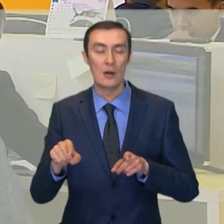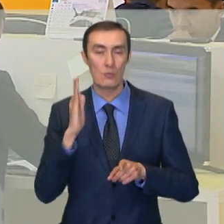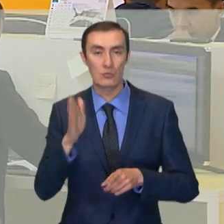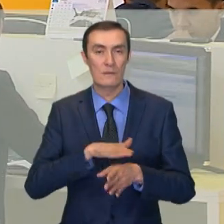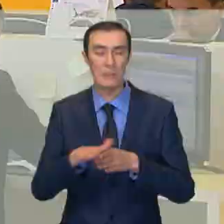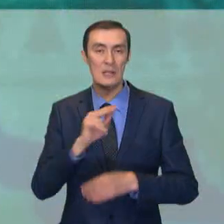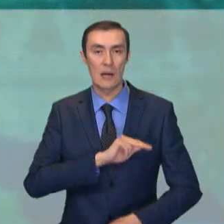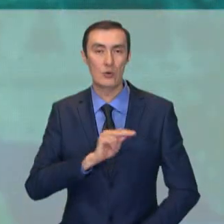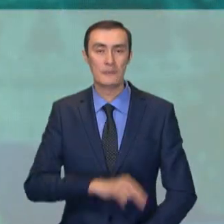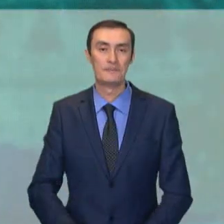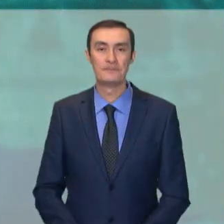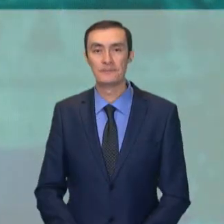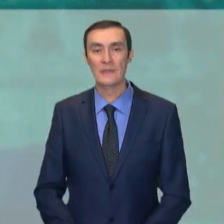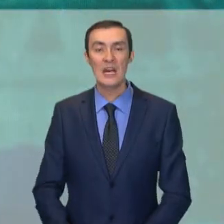выполнены.